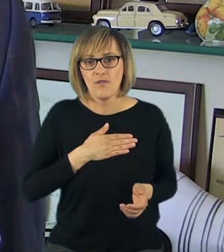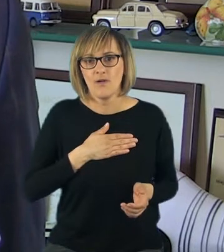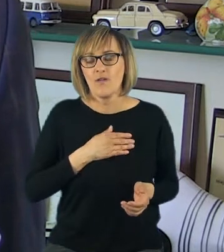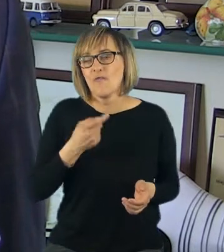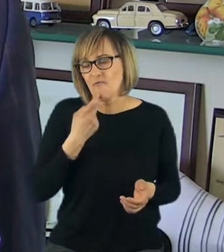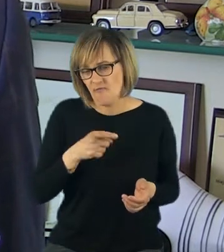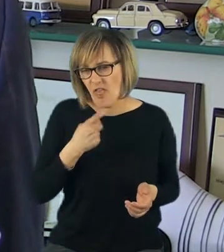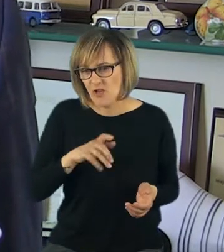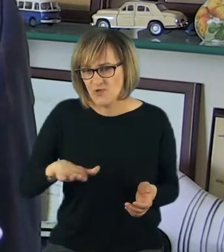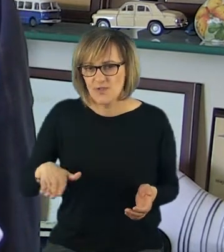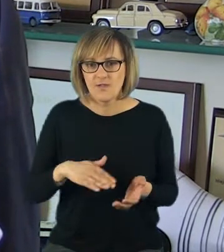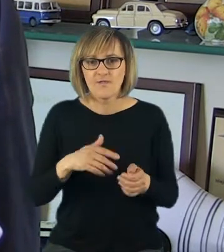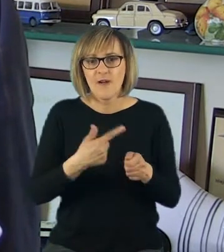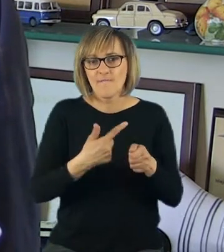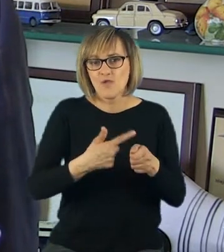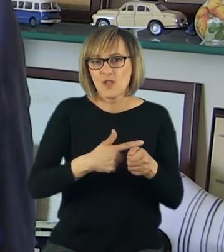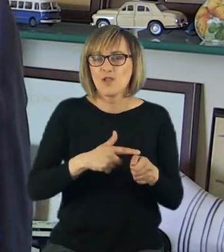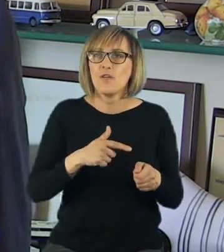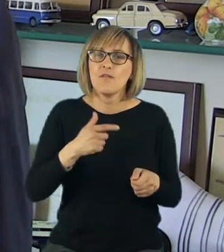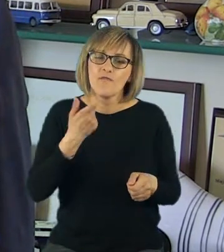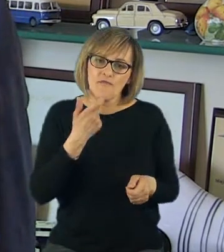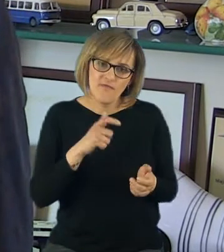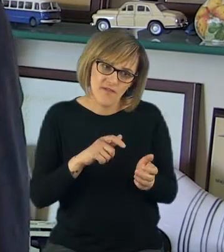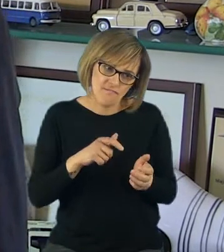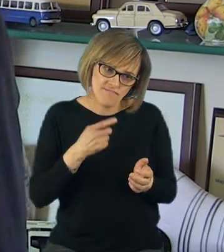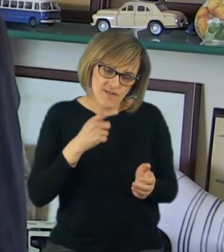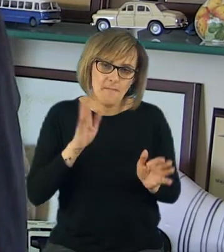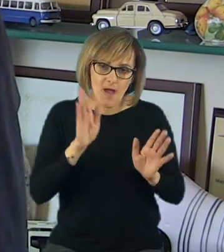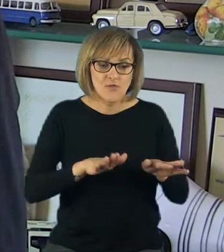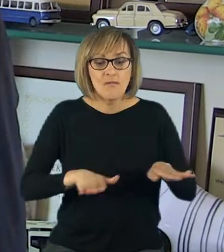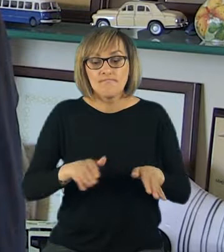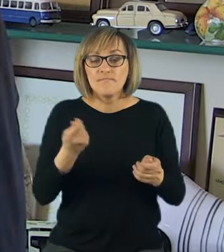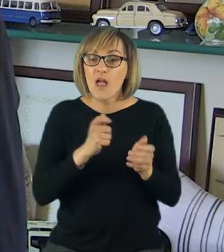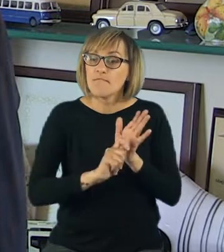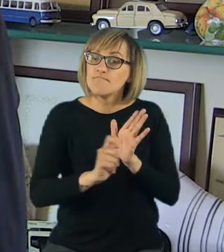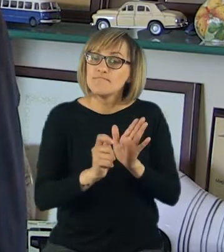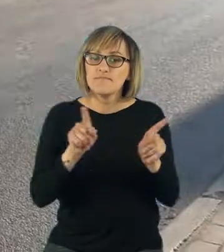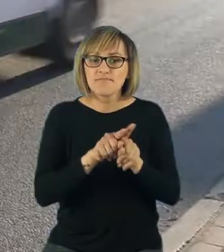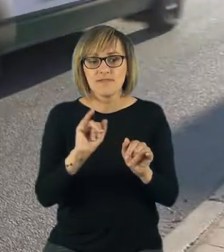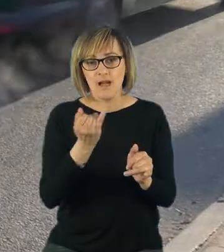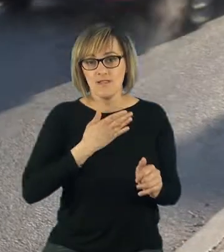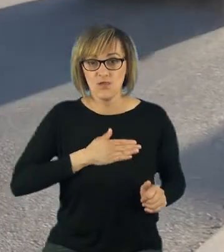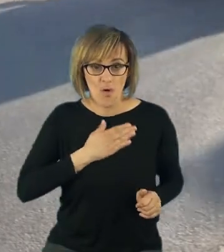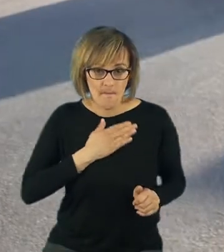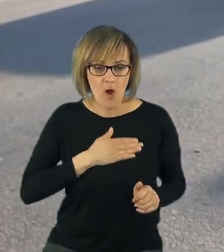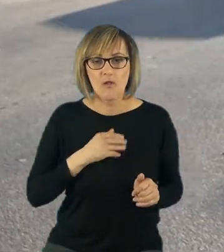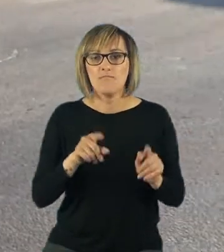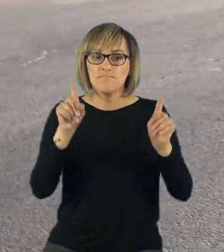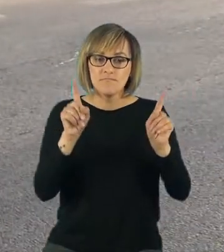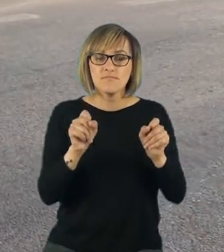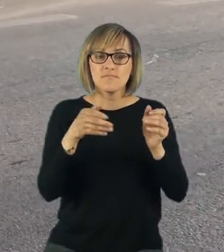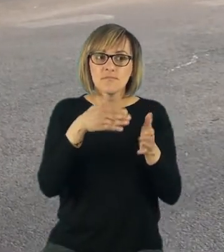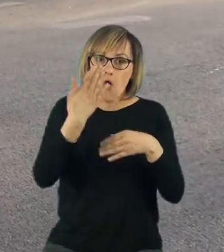miesiącu kwietniu, 20 kwietnia autobusy kursują według rozkładu sobotniego z wcześniejszym zakończeniem linii numer